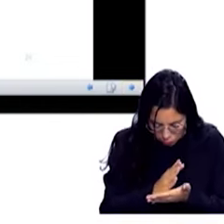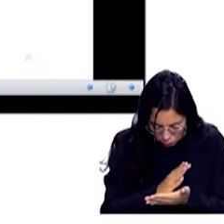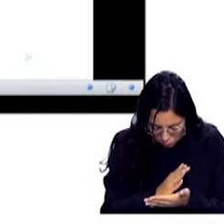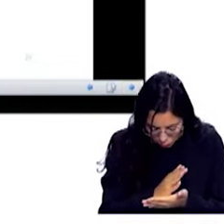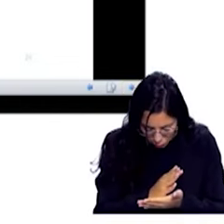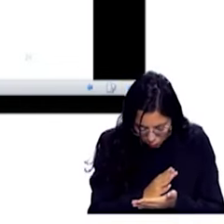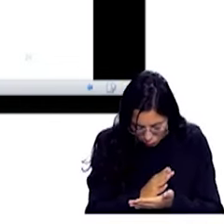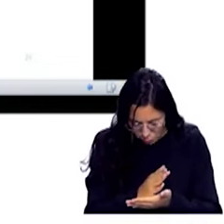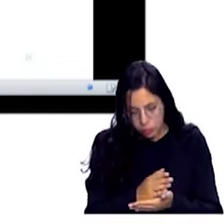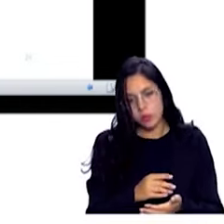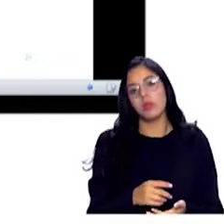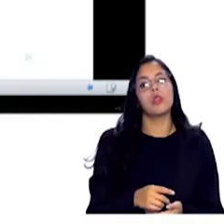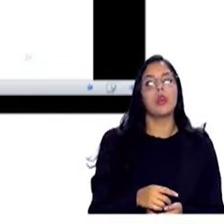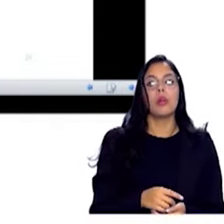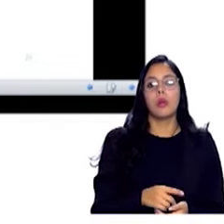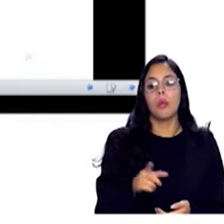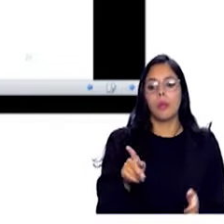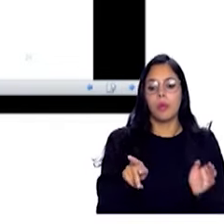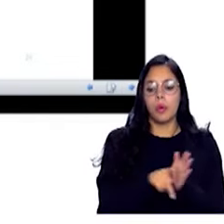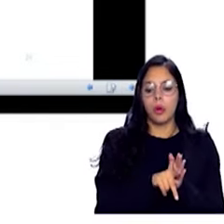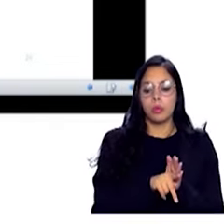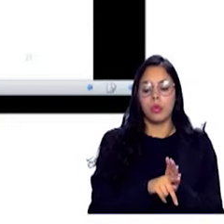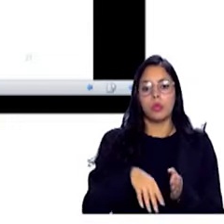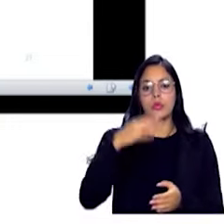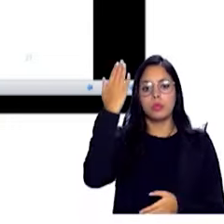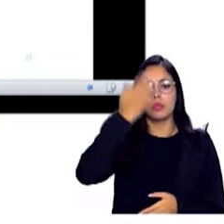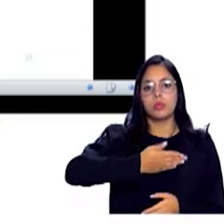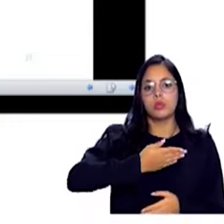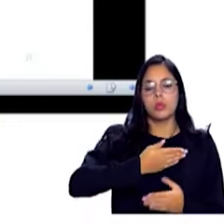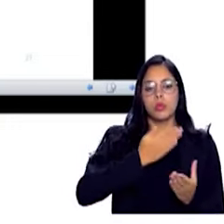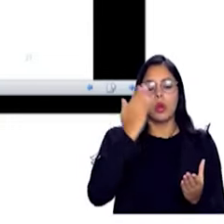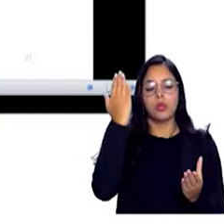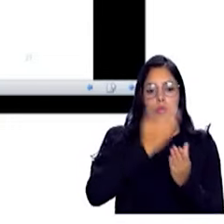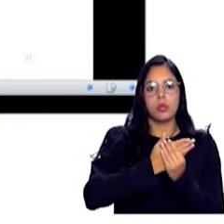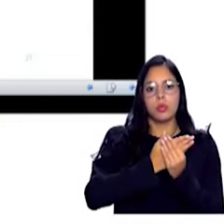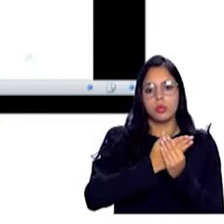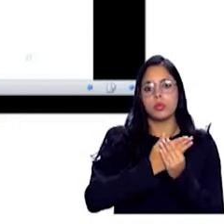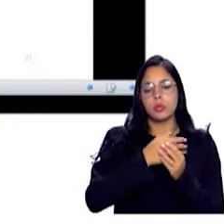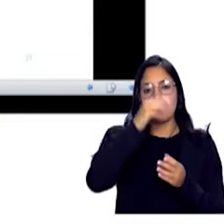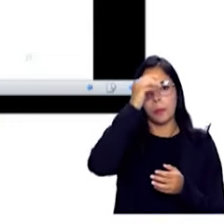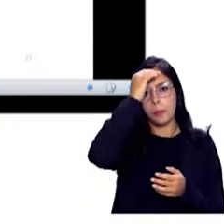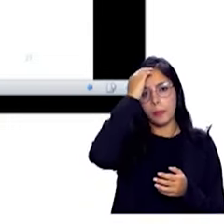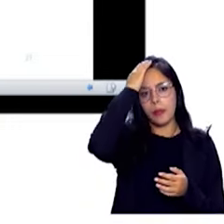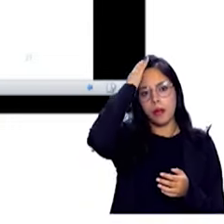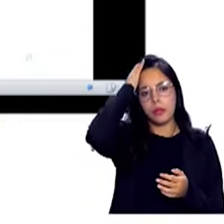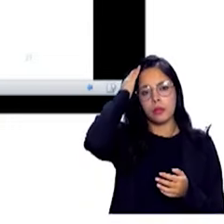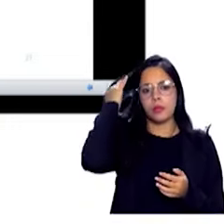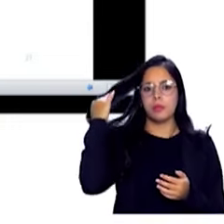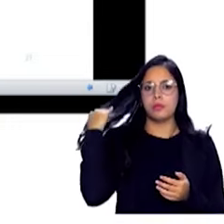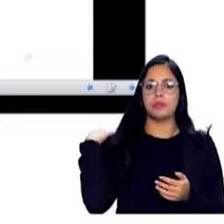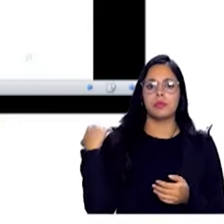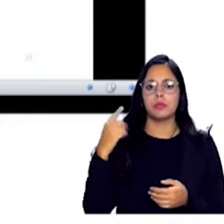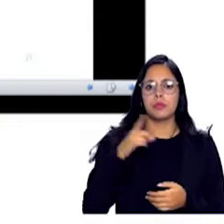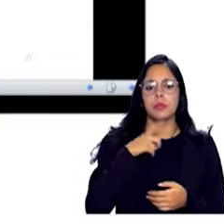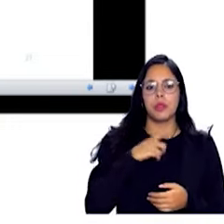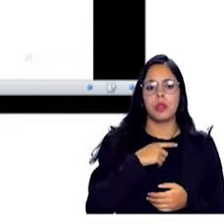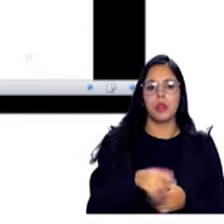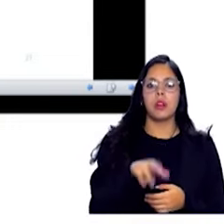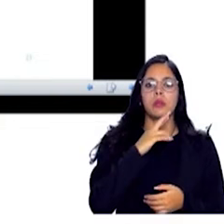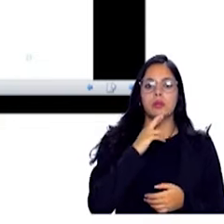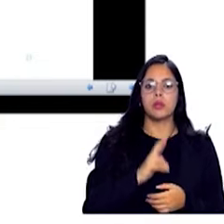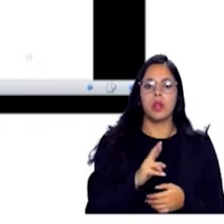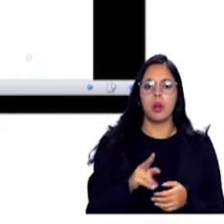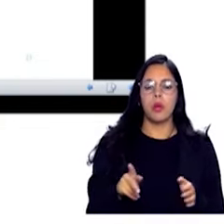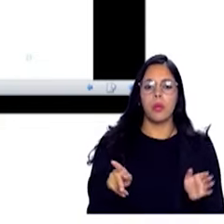di merito complicata e la risposta alla seconda domanda l'articolo